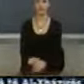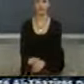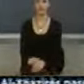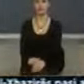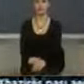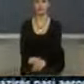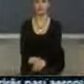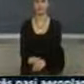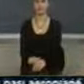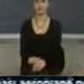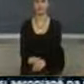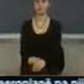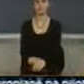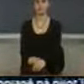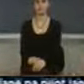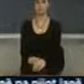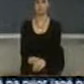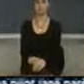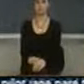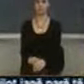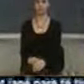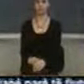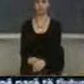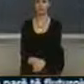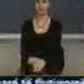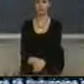Minister, tashë mashkurt të kjeti edhe.